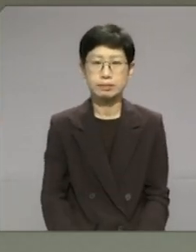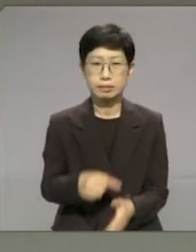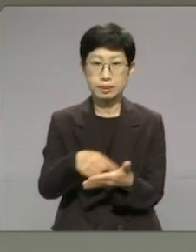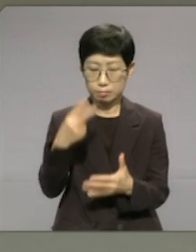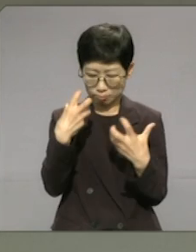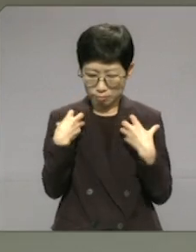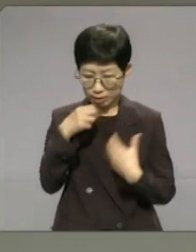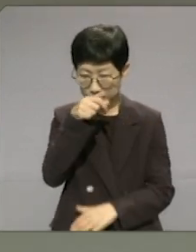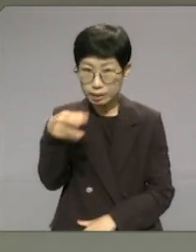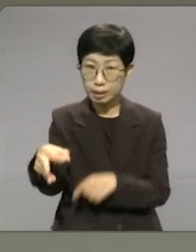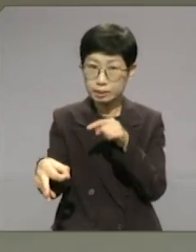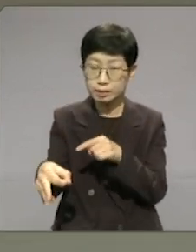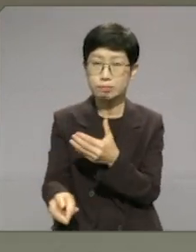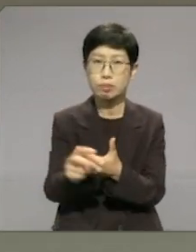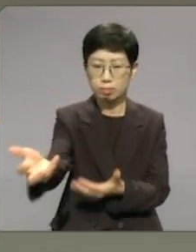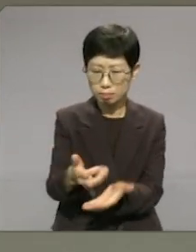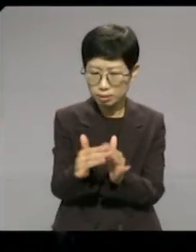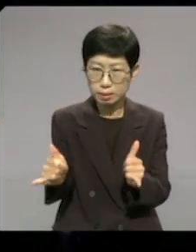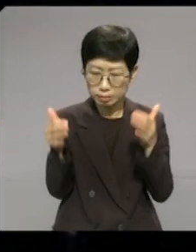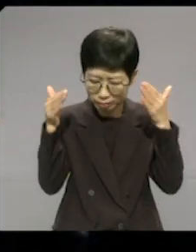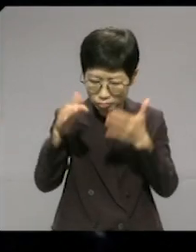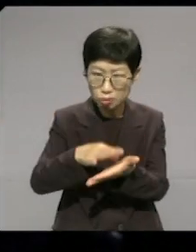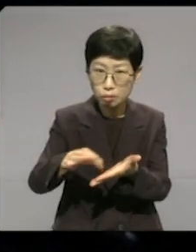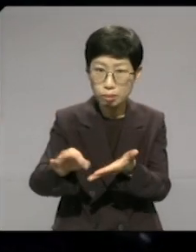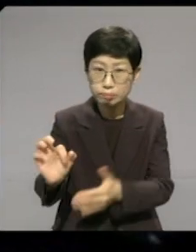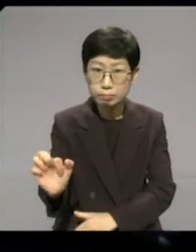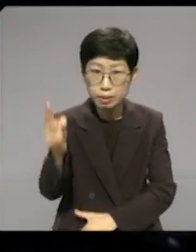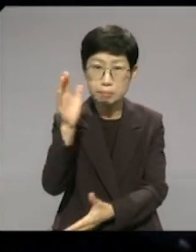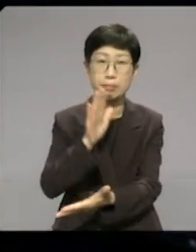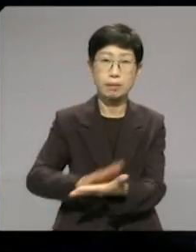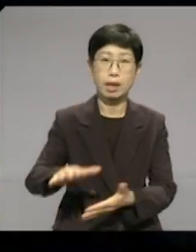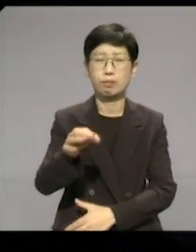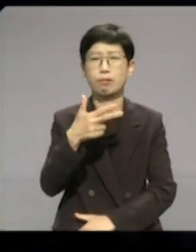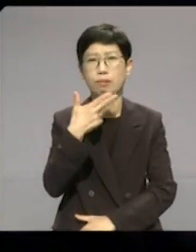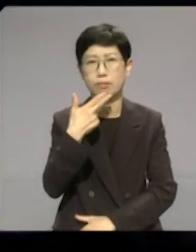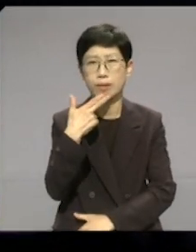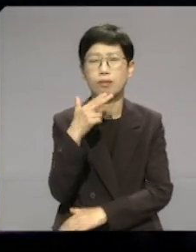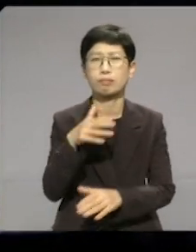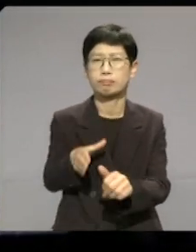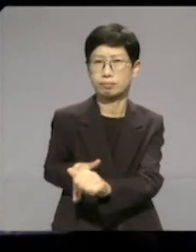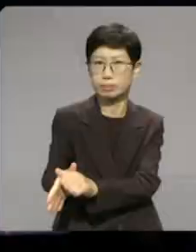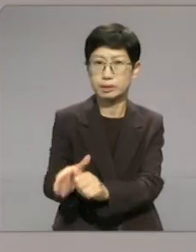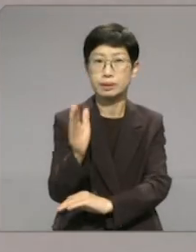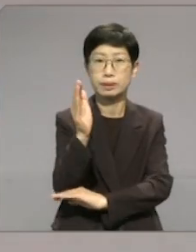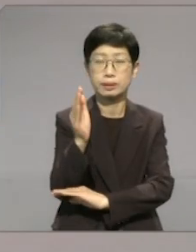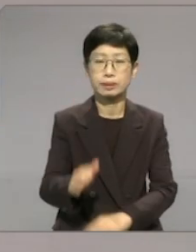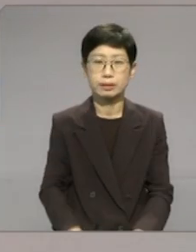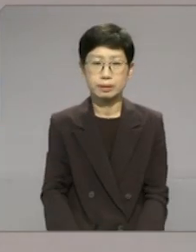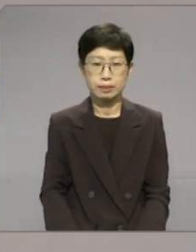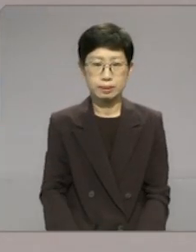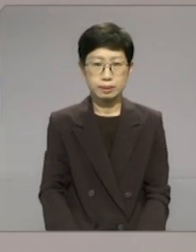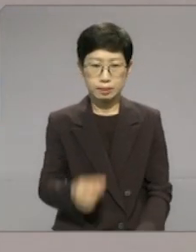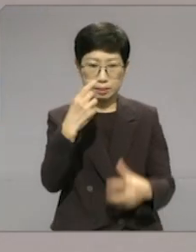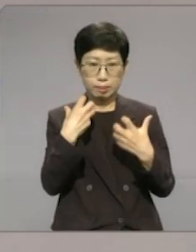연방재난관리청 예산을 불법 이민자에게 쏟아붓느라 허리케인 피해자를 지원할 돈이 없다고 몰아붙였습니다. Has not